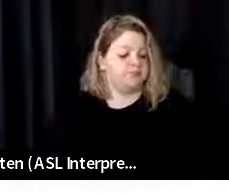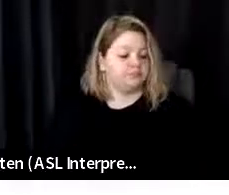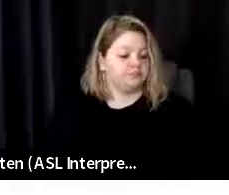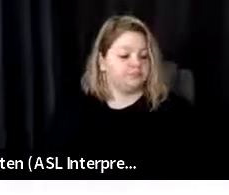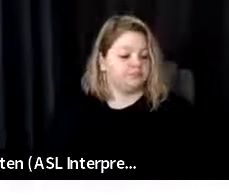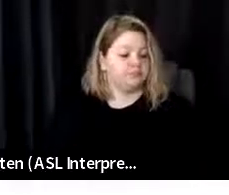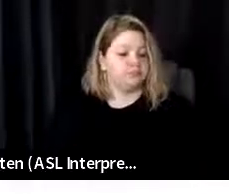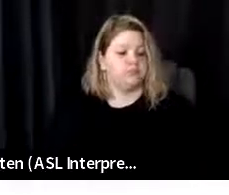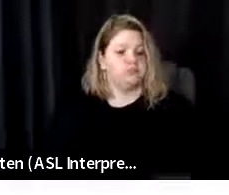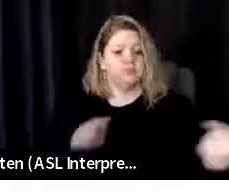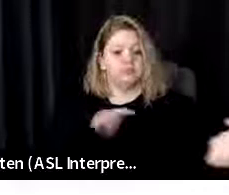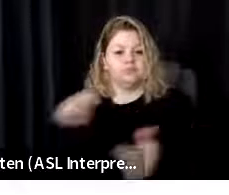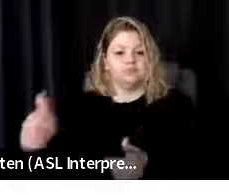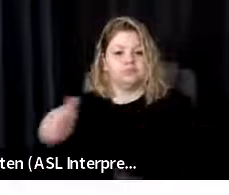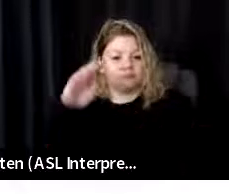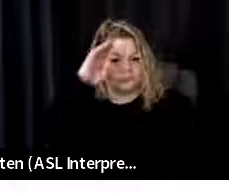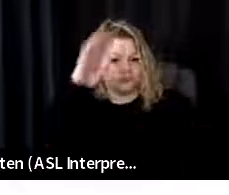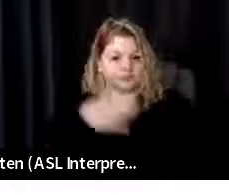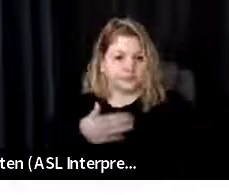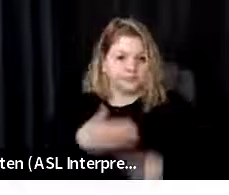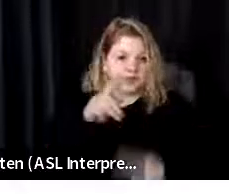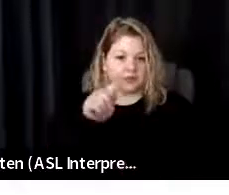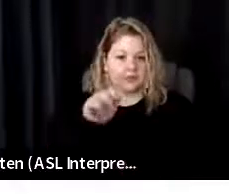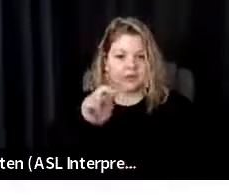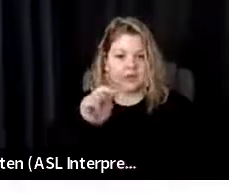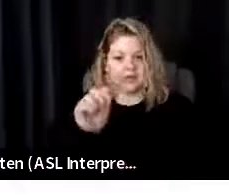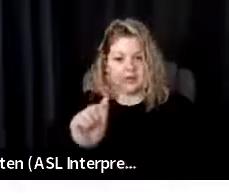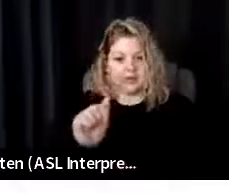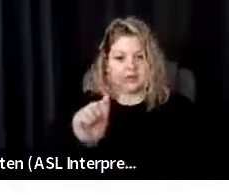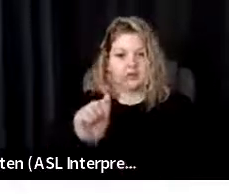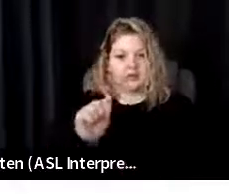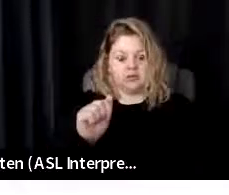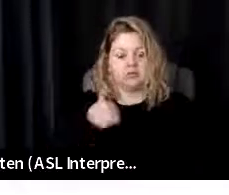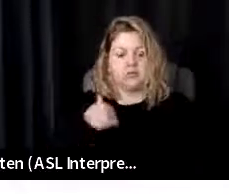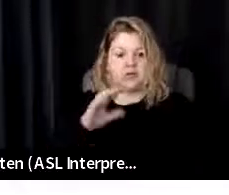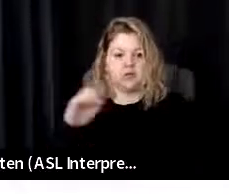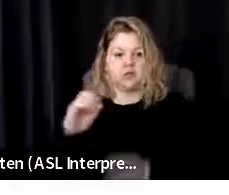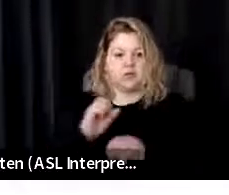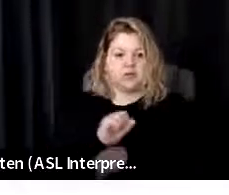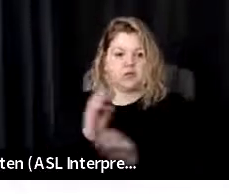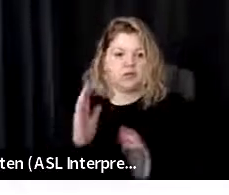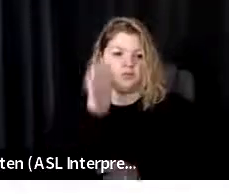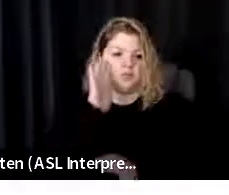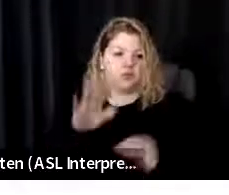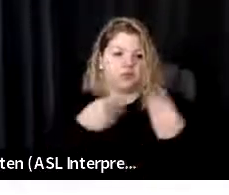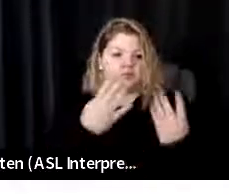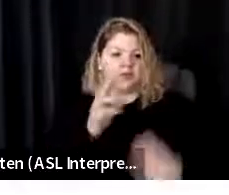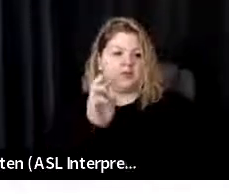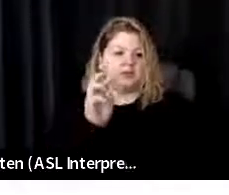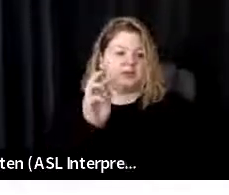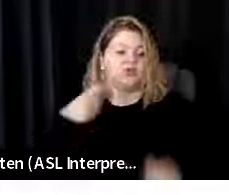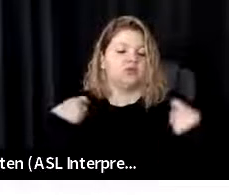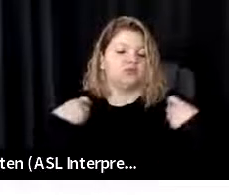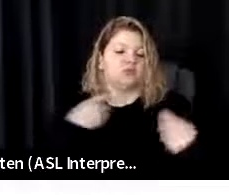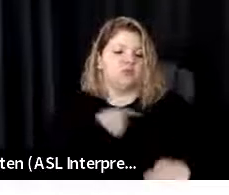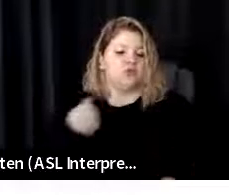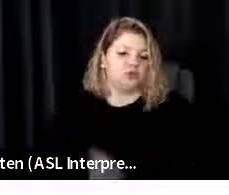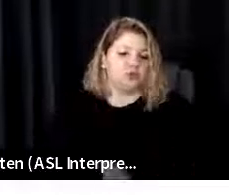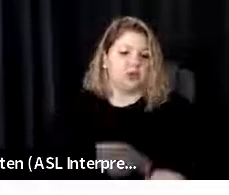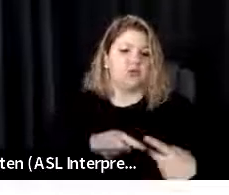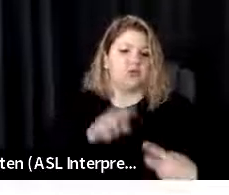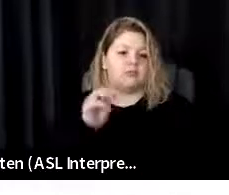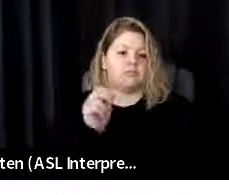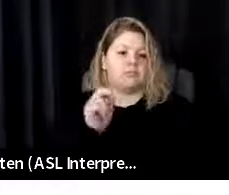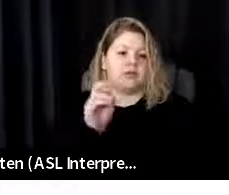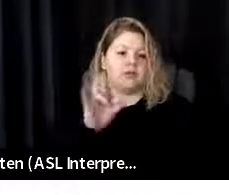Hello, my name is Tina. My colleague Terry and I will provide the Chinese Mandarin interpretation for today. 大家好，我是您